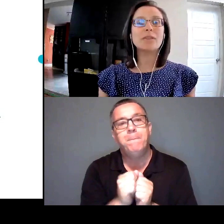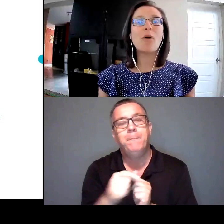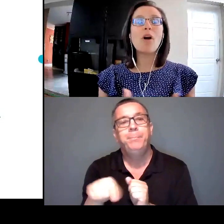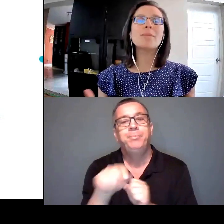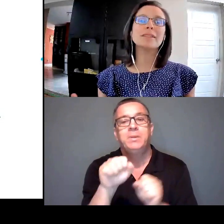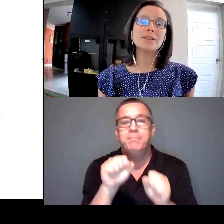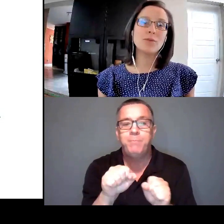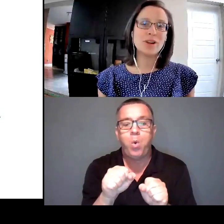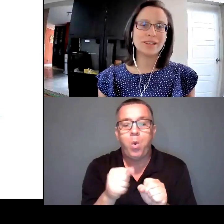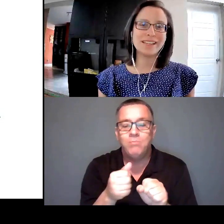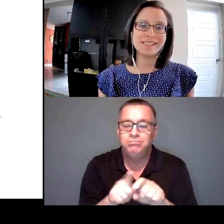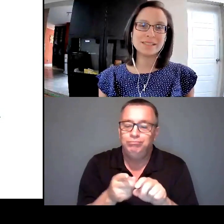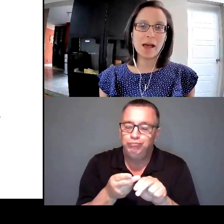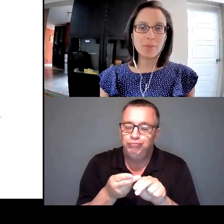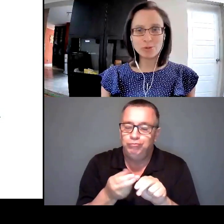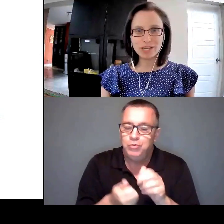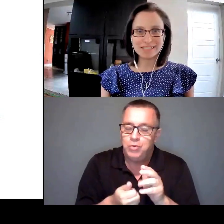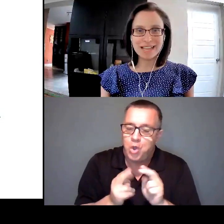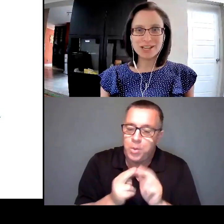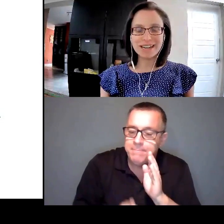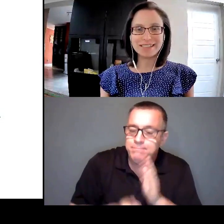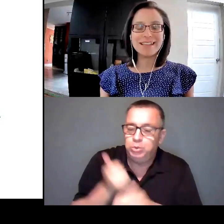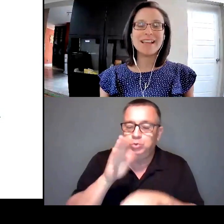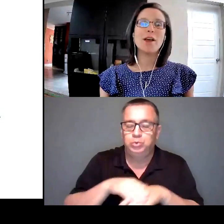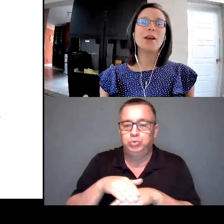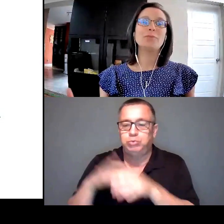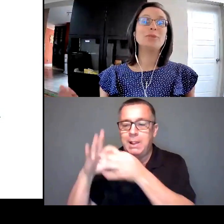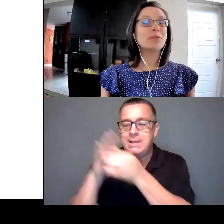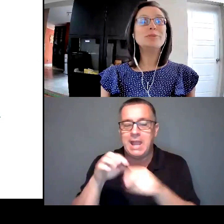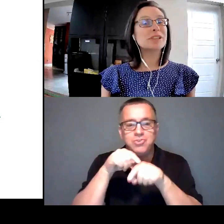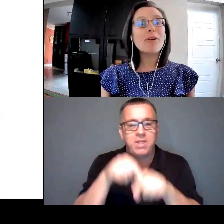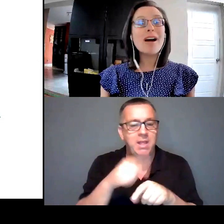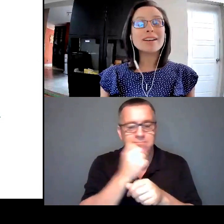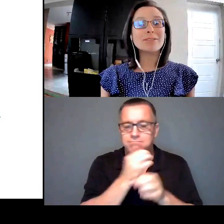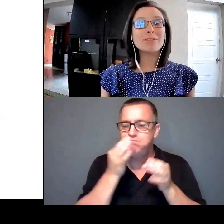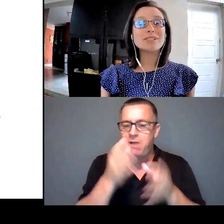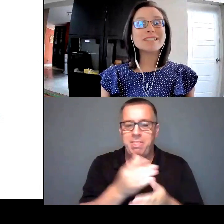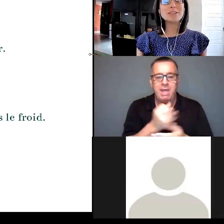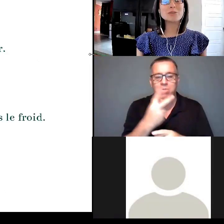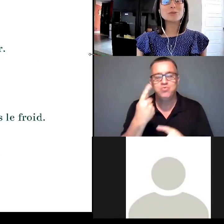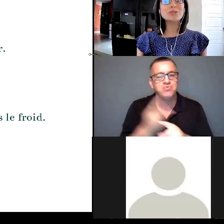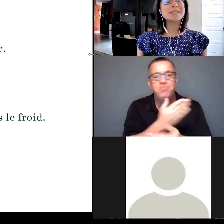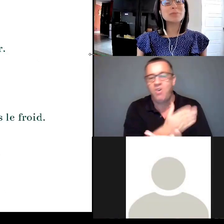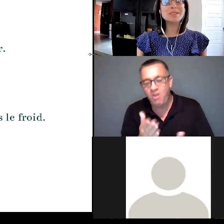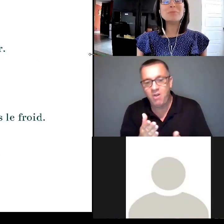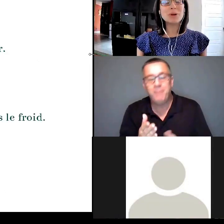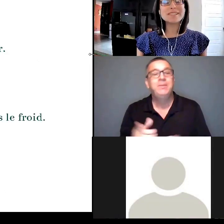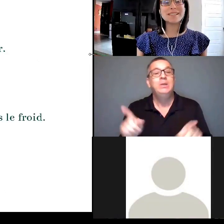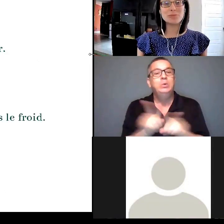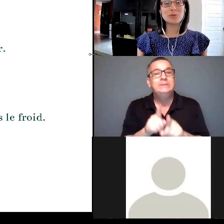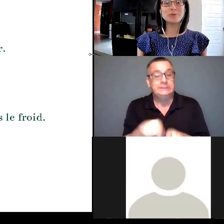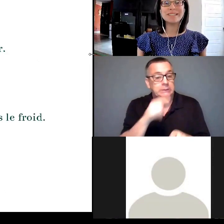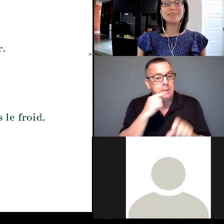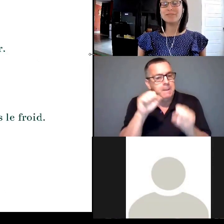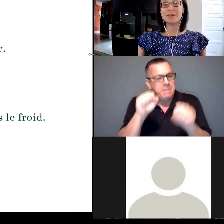puissiez, dans le fond, augmenter vos connaissances par rapport au jardinage à l'année, puis que vous puissiez voir, dans le fond, que c'est quelque chose qui est